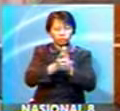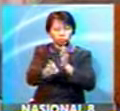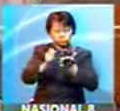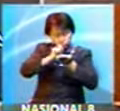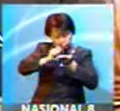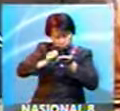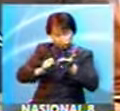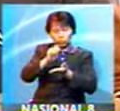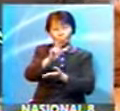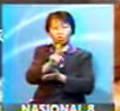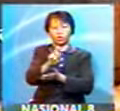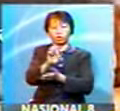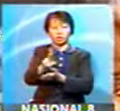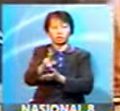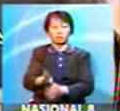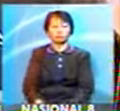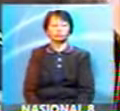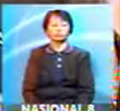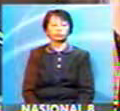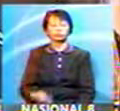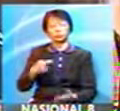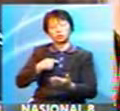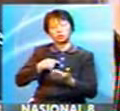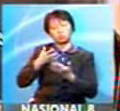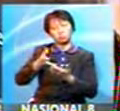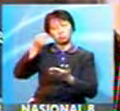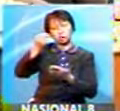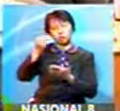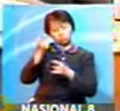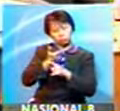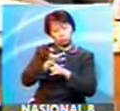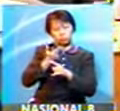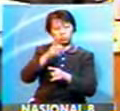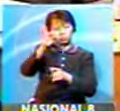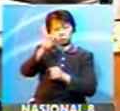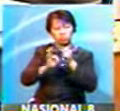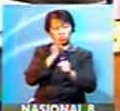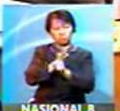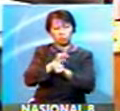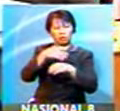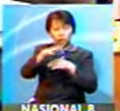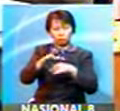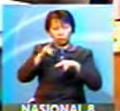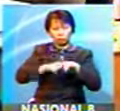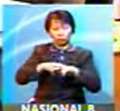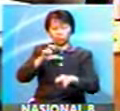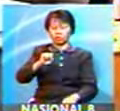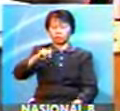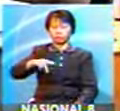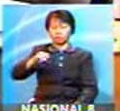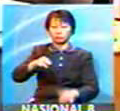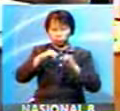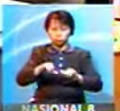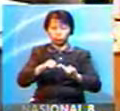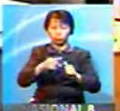mengukir. Saya belajar selama 9 tahun lah belajar dia. Lepas habis SPM tu